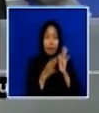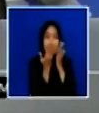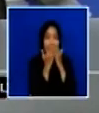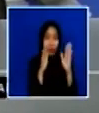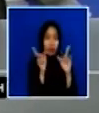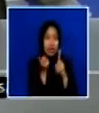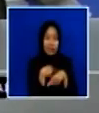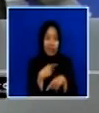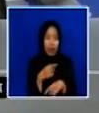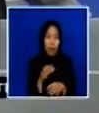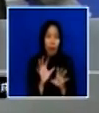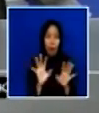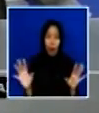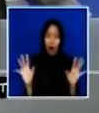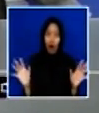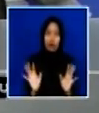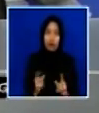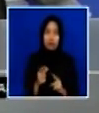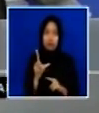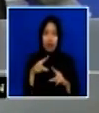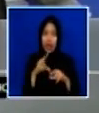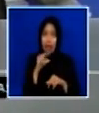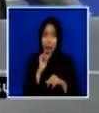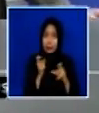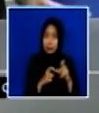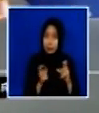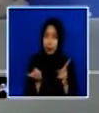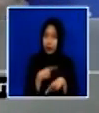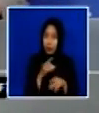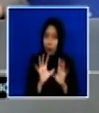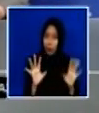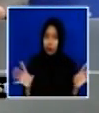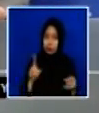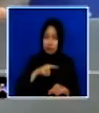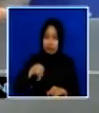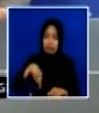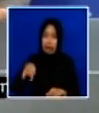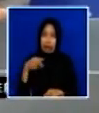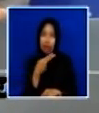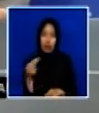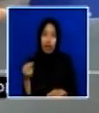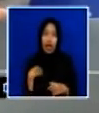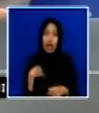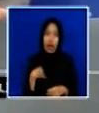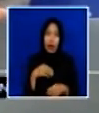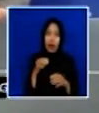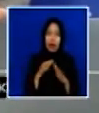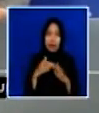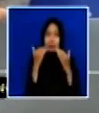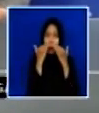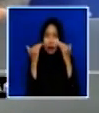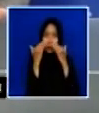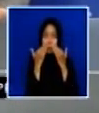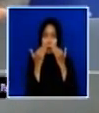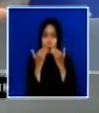kerajinan tersebut laris terjual berbagai daerah di Indonesia bahkan di Malaysia dan Singapura dengan menghasilkan omzet jutaan